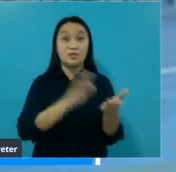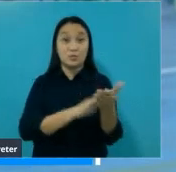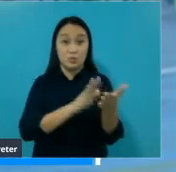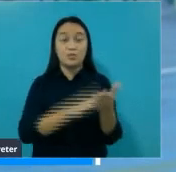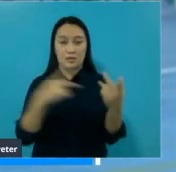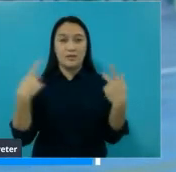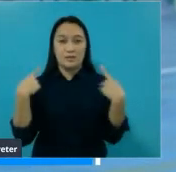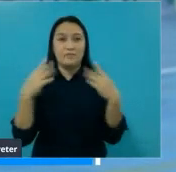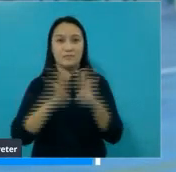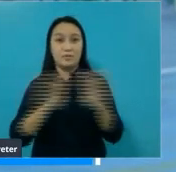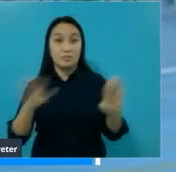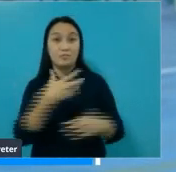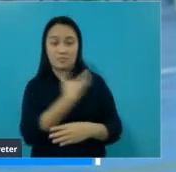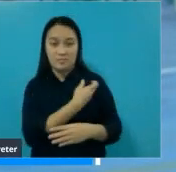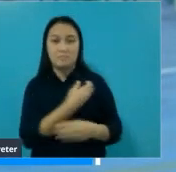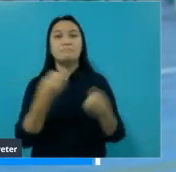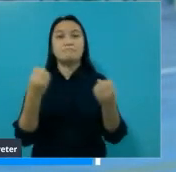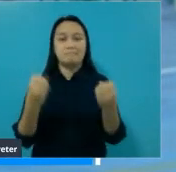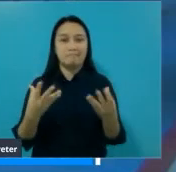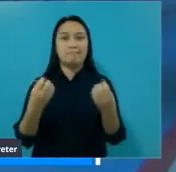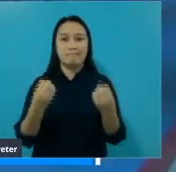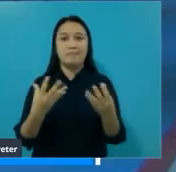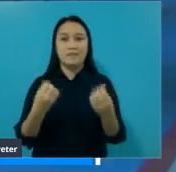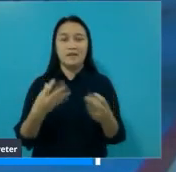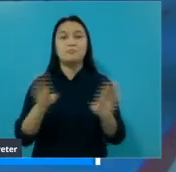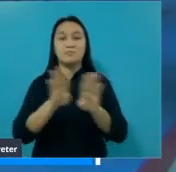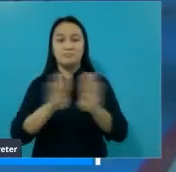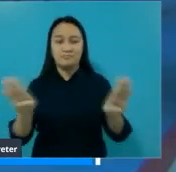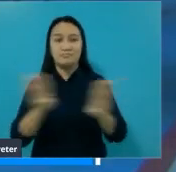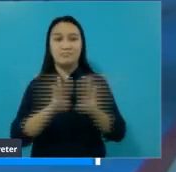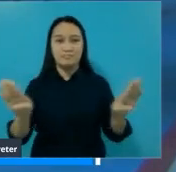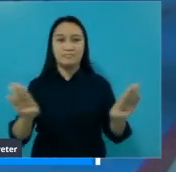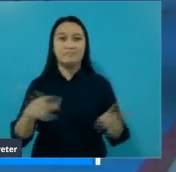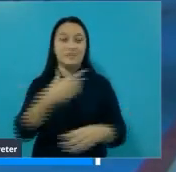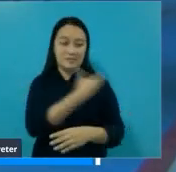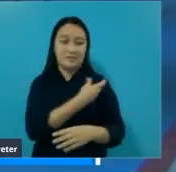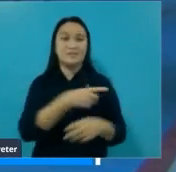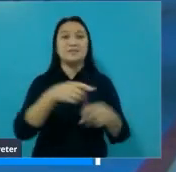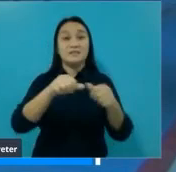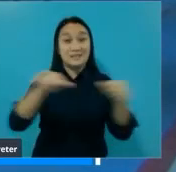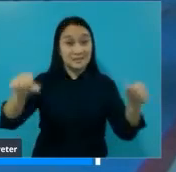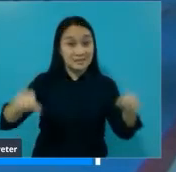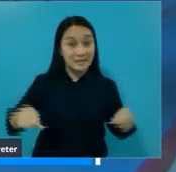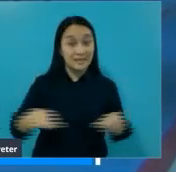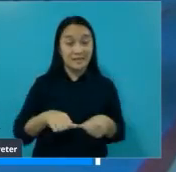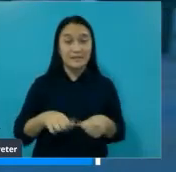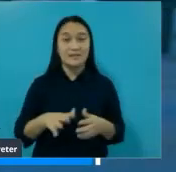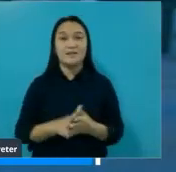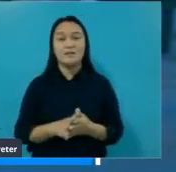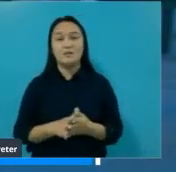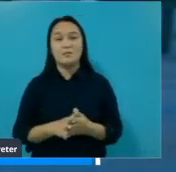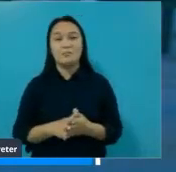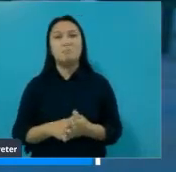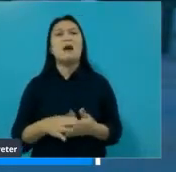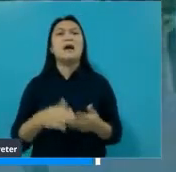mas marami pa sana silang bubuksang vaccination site kung sana ay mas marami ang kanilang supply ng bakuna.